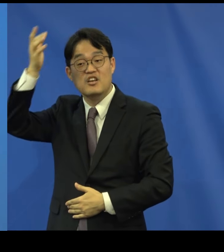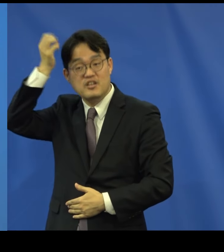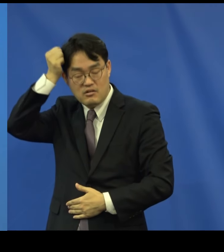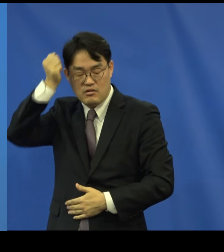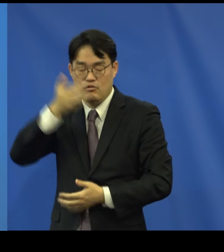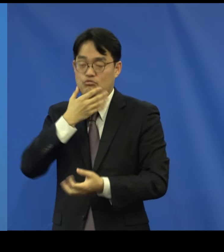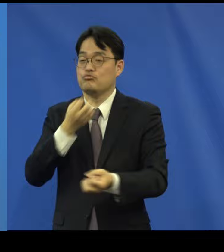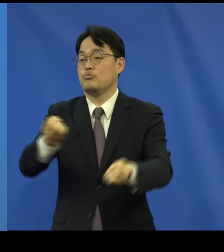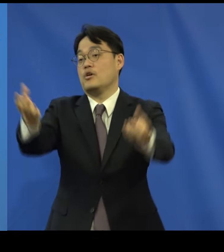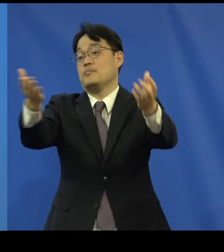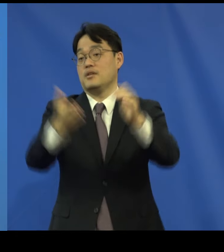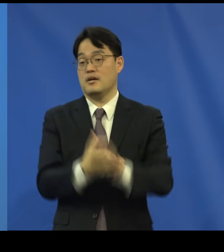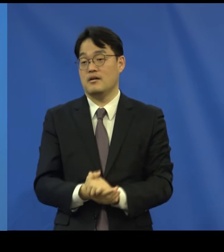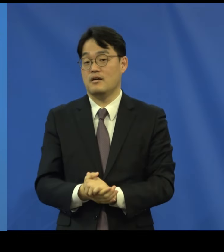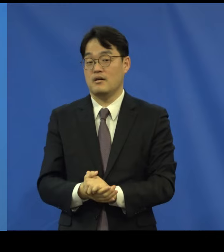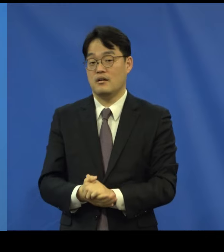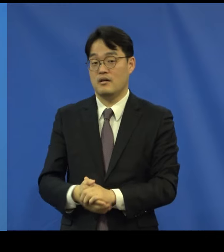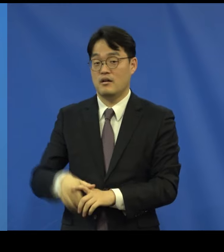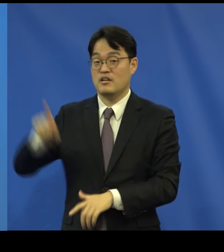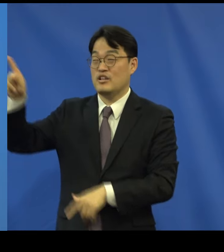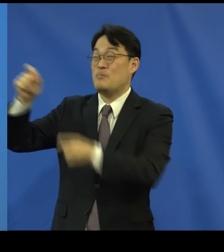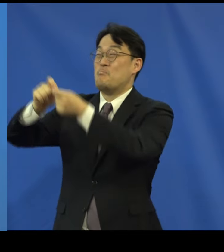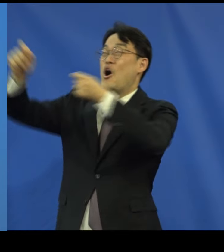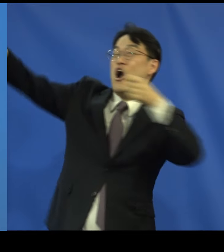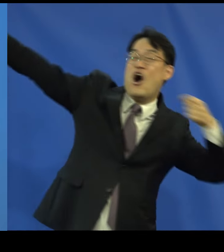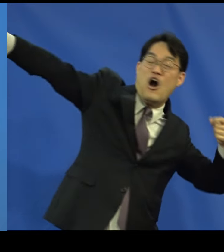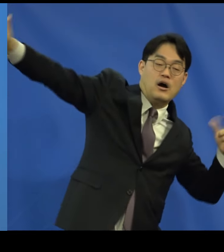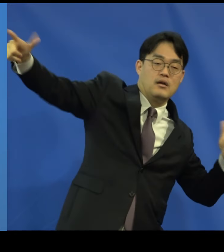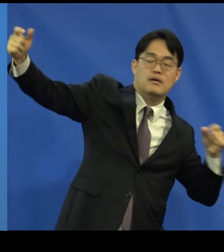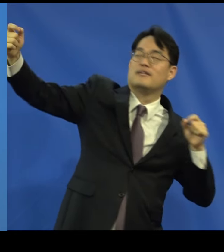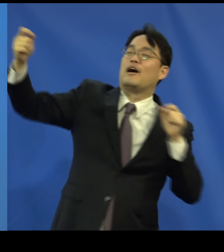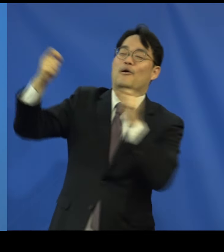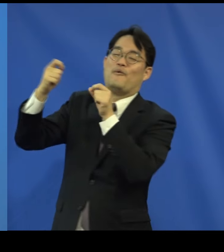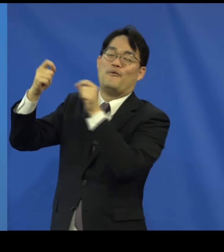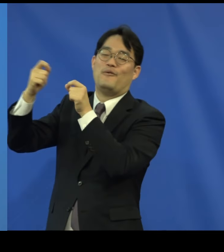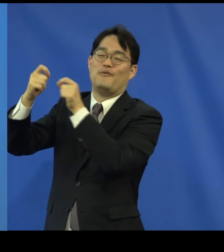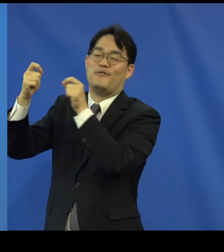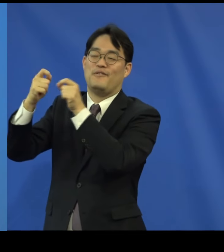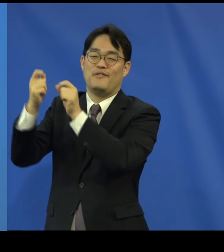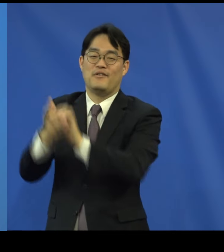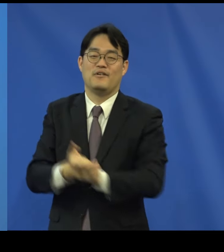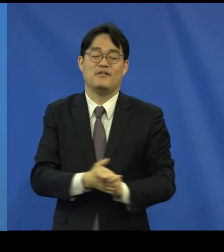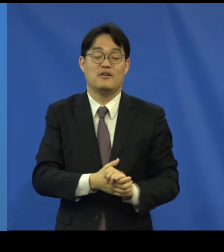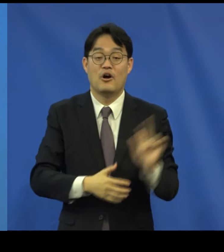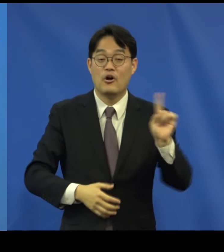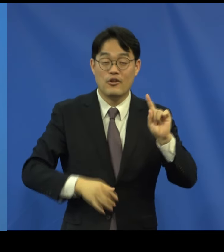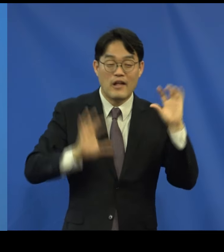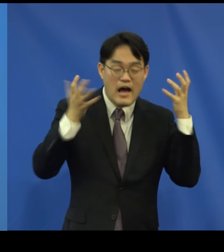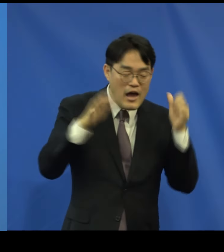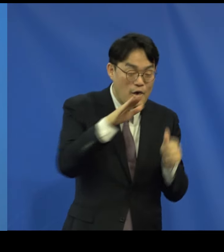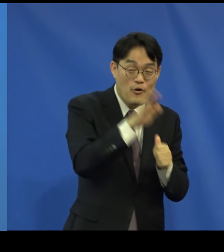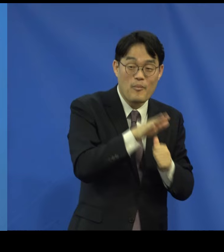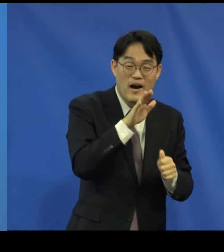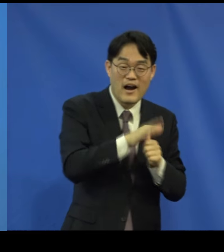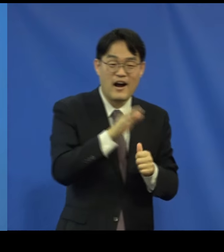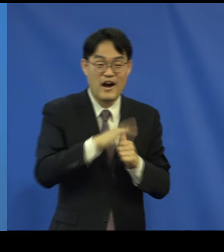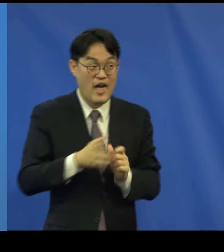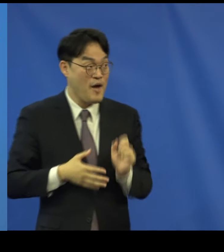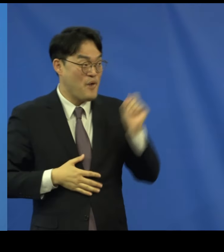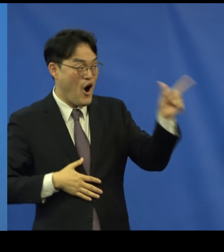않아요. 가까이 있어요. 어떤 아이가 그런 얘기 있어. 멀리 막 그냥 소풍 가서